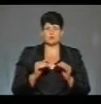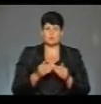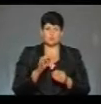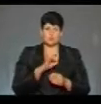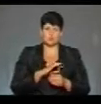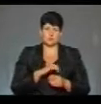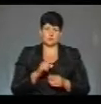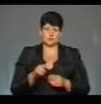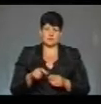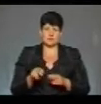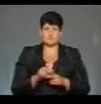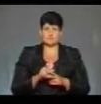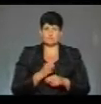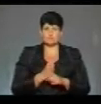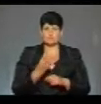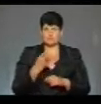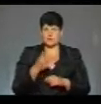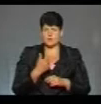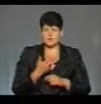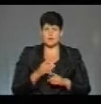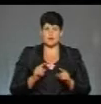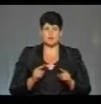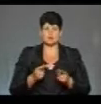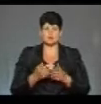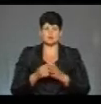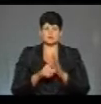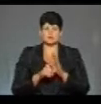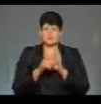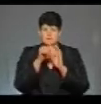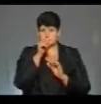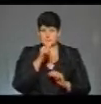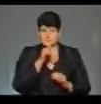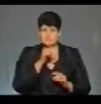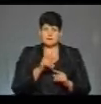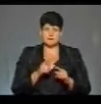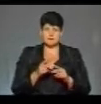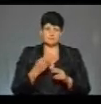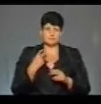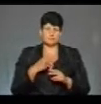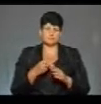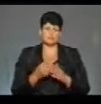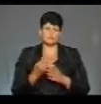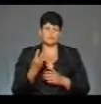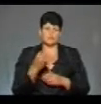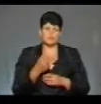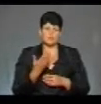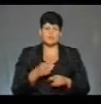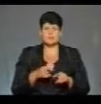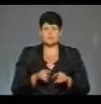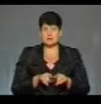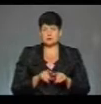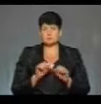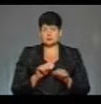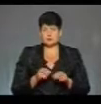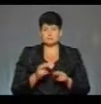громадян, виправні роботи до 2 років, арешт до 6 місяців чи обмеження волі до 3 років. Також можливе